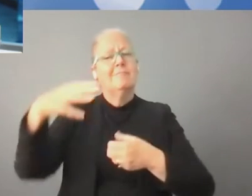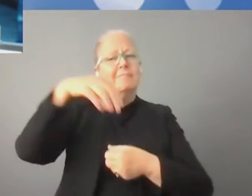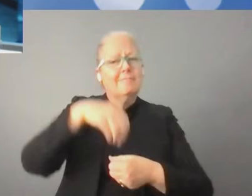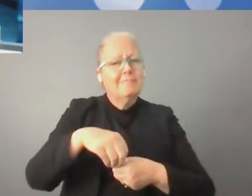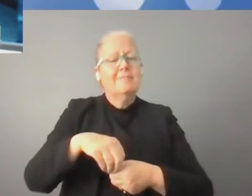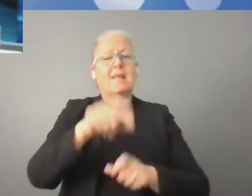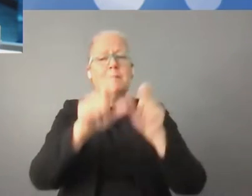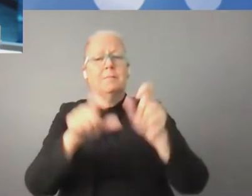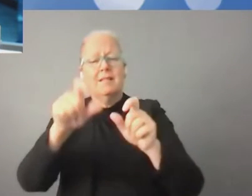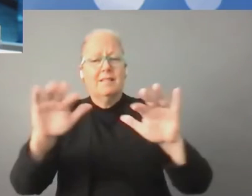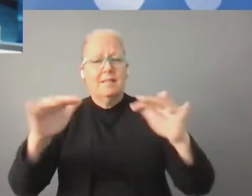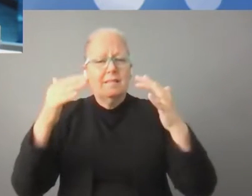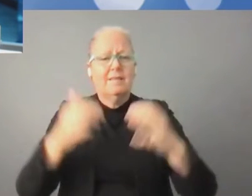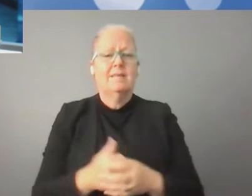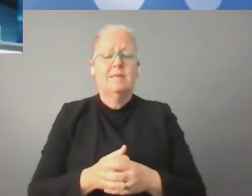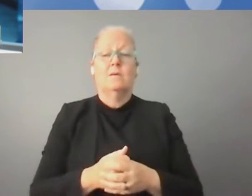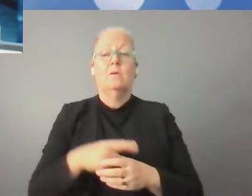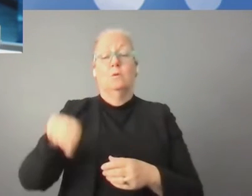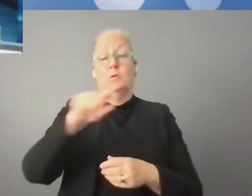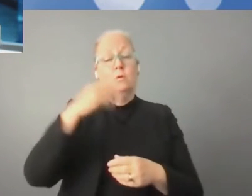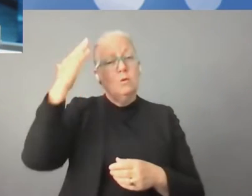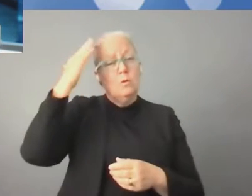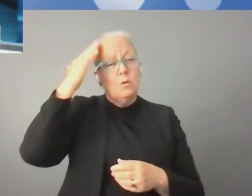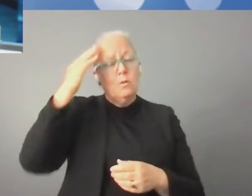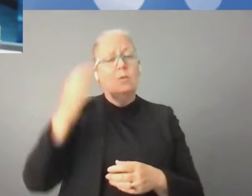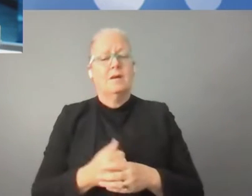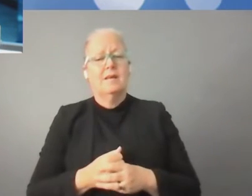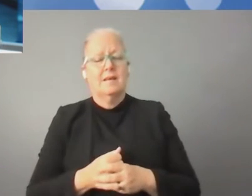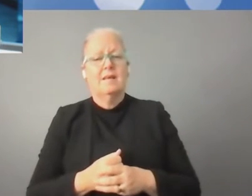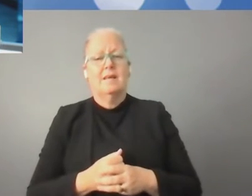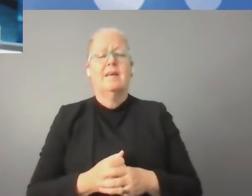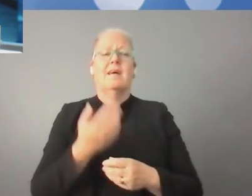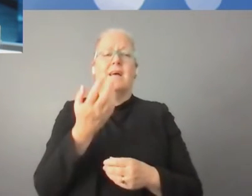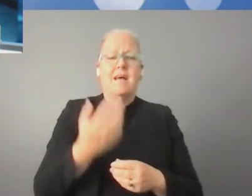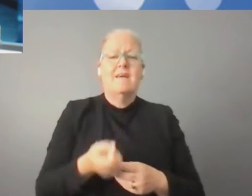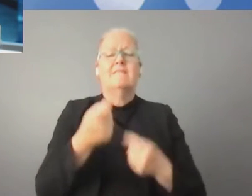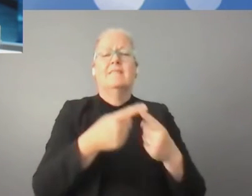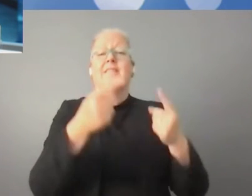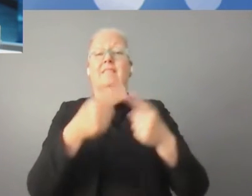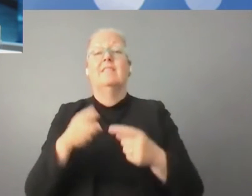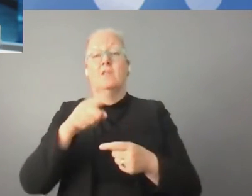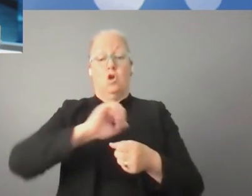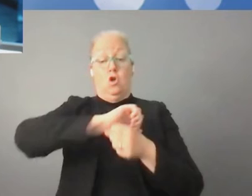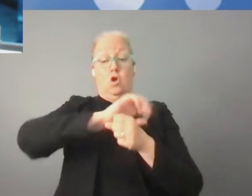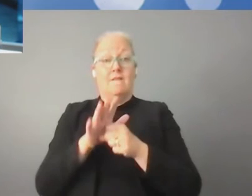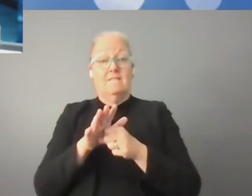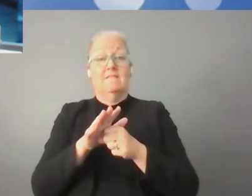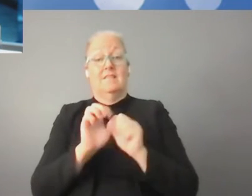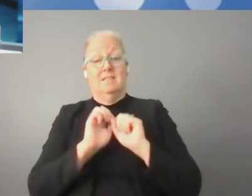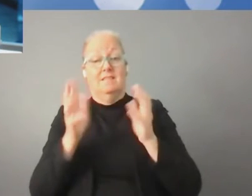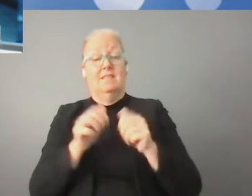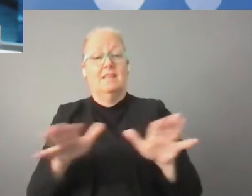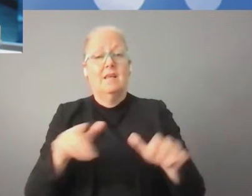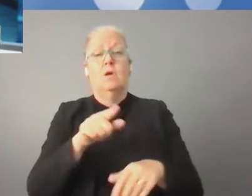We all realize that despite the many negative consequences, the pandemic has become the engine of digital transformation.